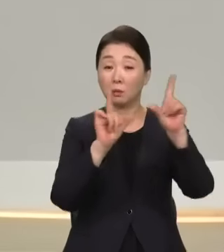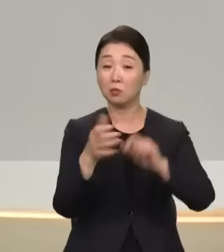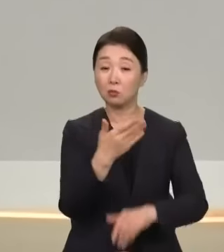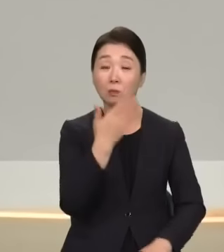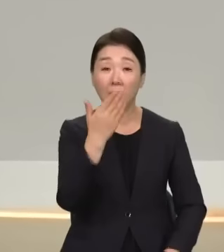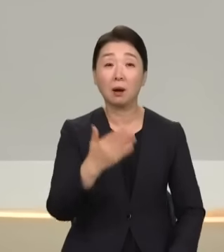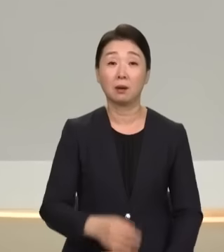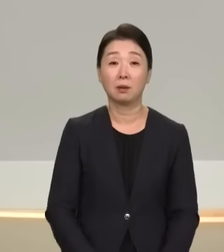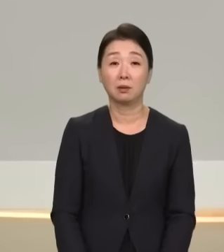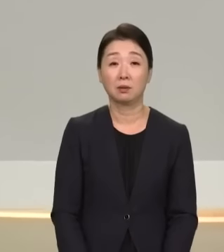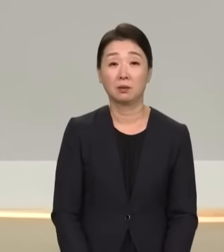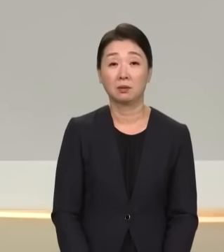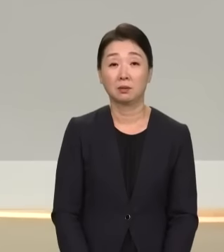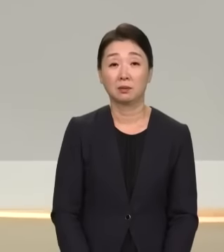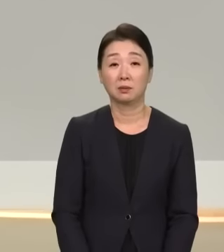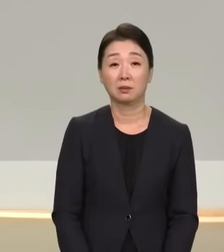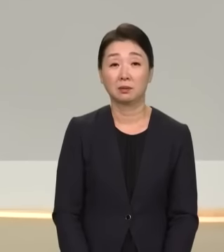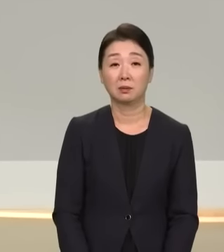수 있습니다.